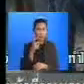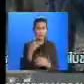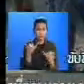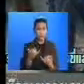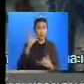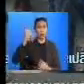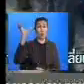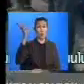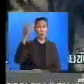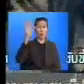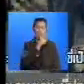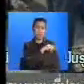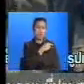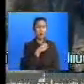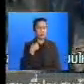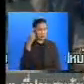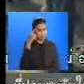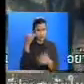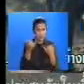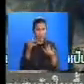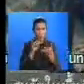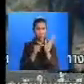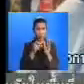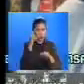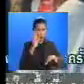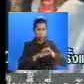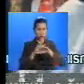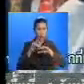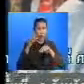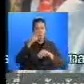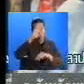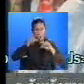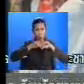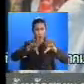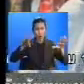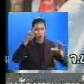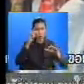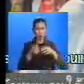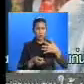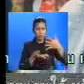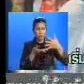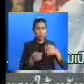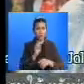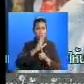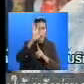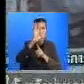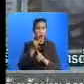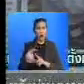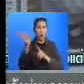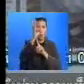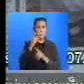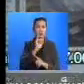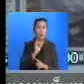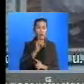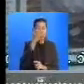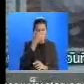โลกได้ยืนยันว่าล่าสุดยังจะไม่มีการปรับระดับการเตือนภัยโรคระบาดจากระดับ 5เป็นระดับ 6ซึ่งเป็นระดับสูงสุดเนื่องจาก